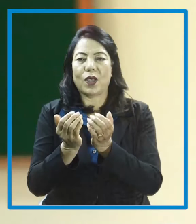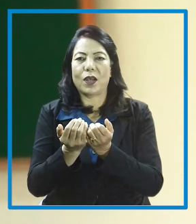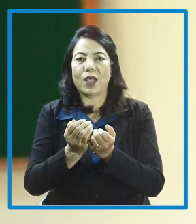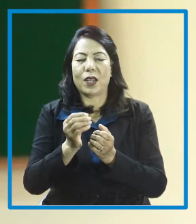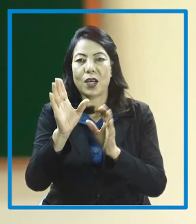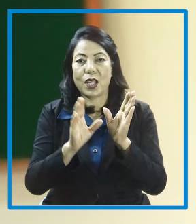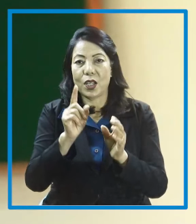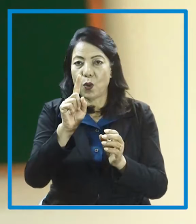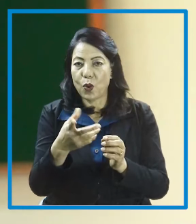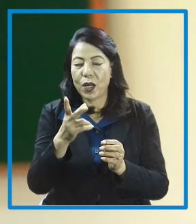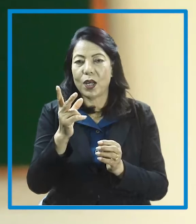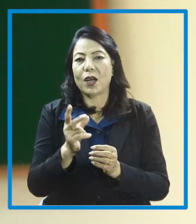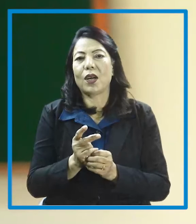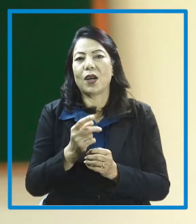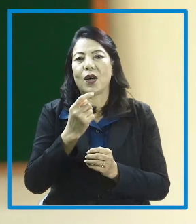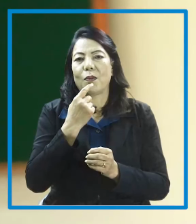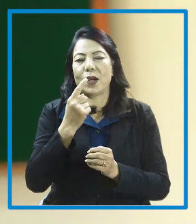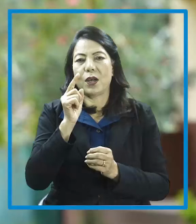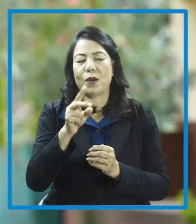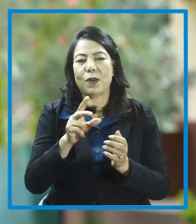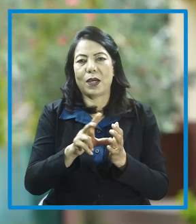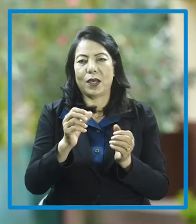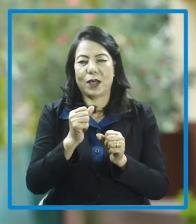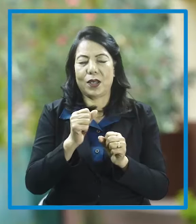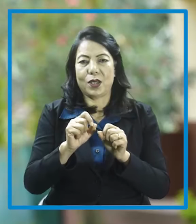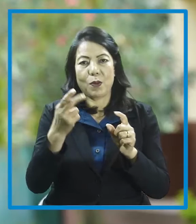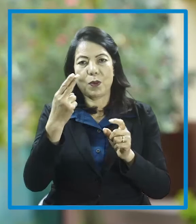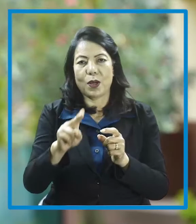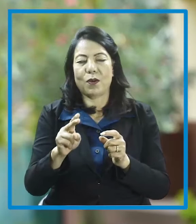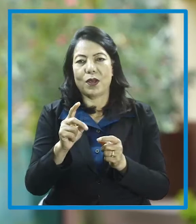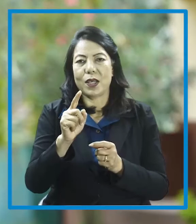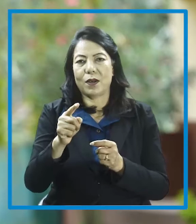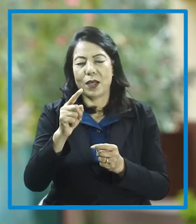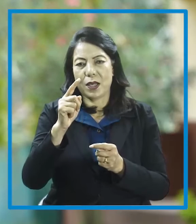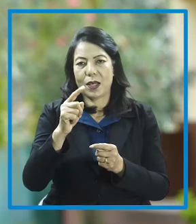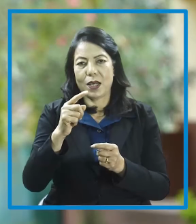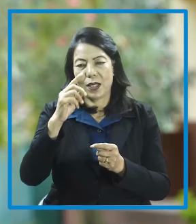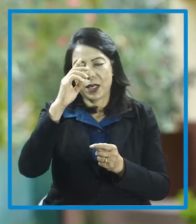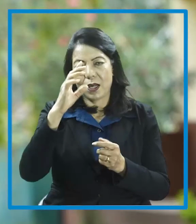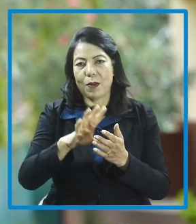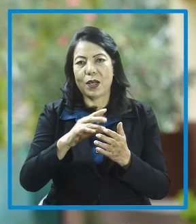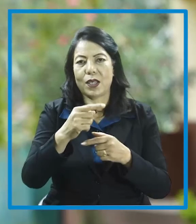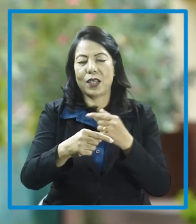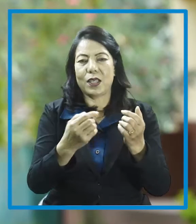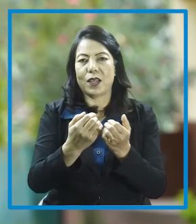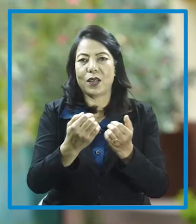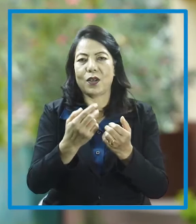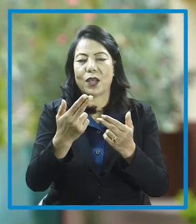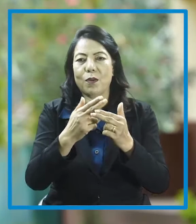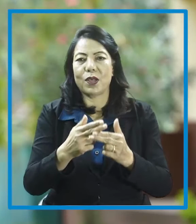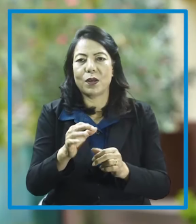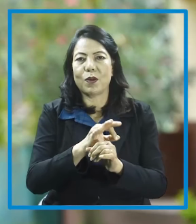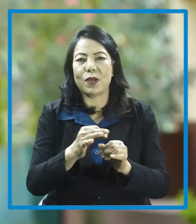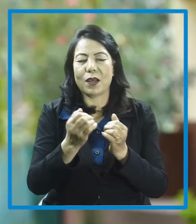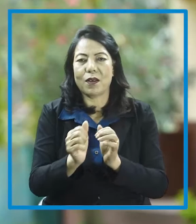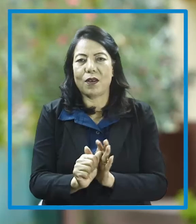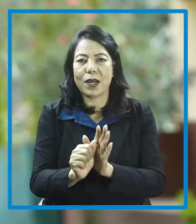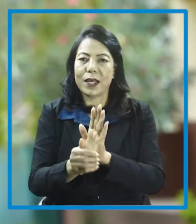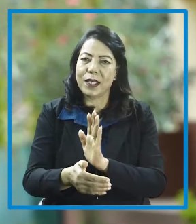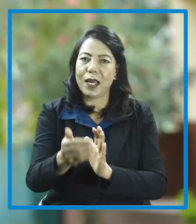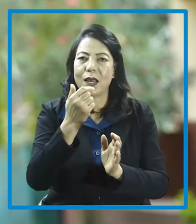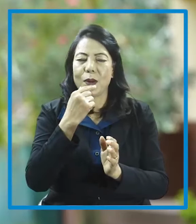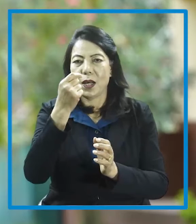कामको लागि चाहिँ अनुरोध गर्ने र यदि होइन उहाँको परियोजना चाहिँ सम्पन्न भएकै हो भने गजुरी गाउँपालिका सरकारले त्यसलाई निरन्तरता दिनको लागि